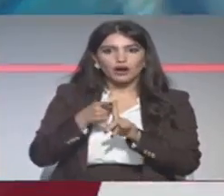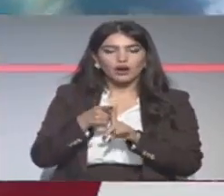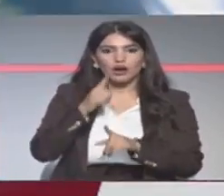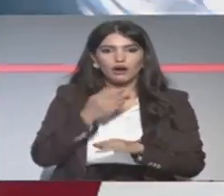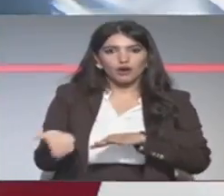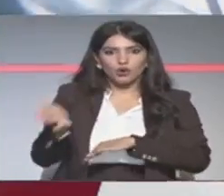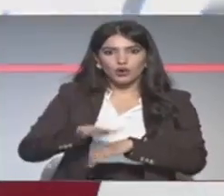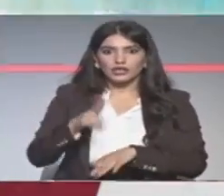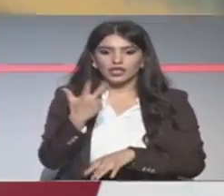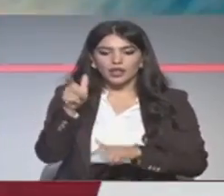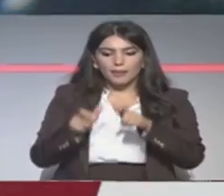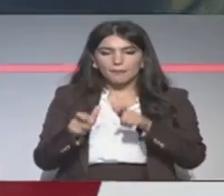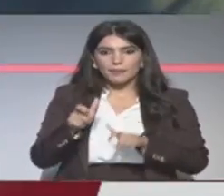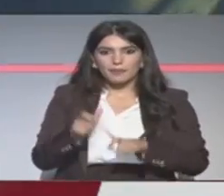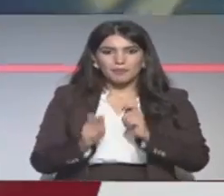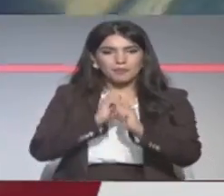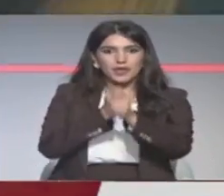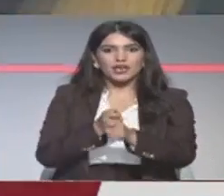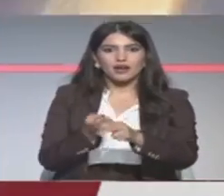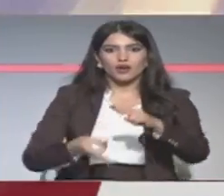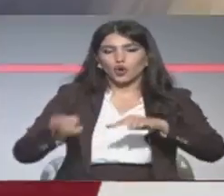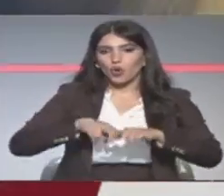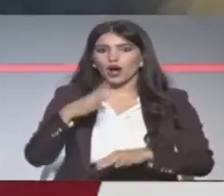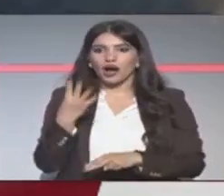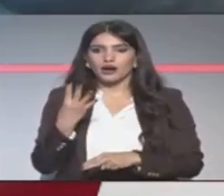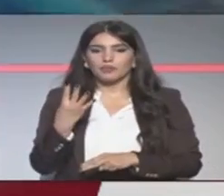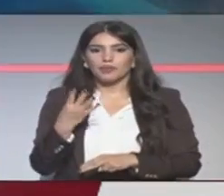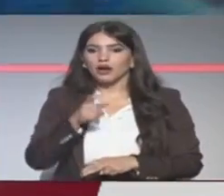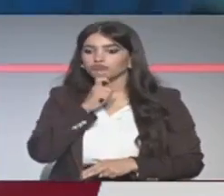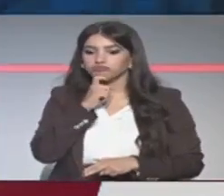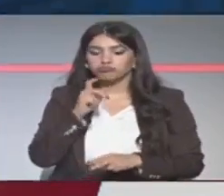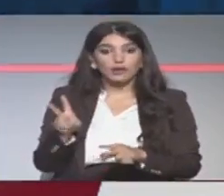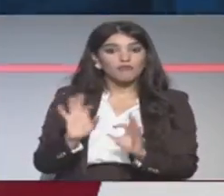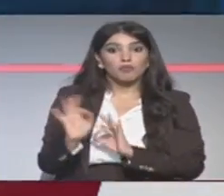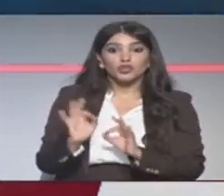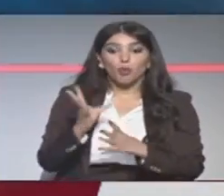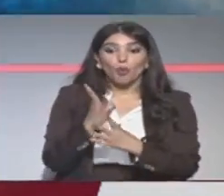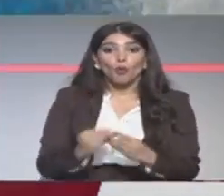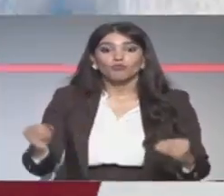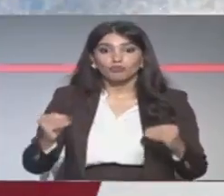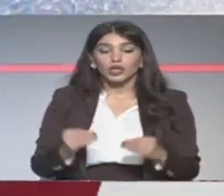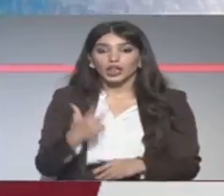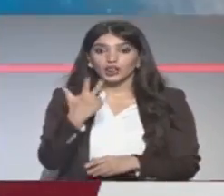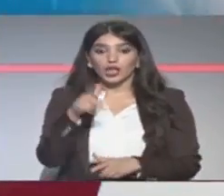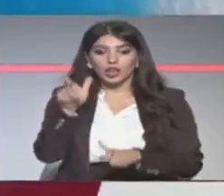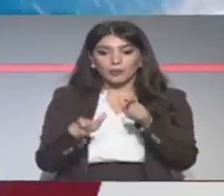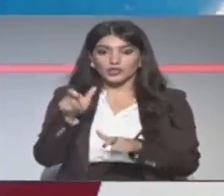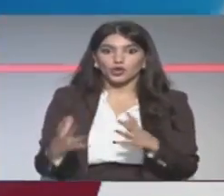وفاة 3 بحارة وبقي 4 آخرون في عداد المفقودين فيما تمكن 3 من